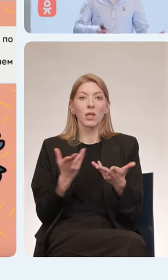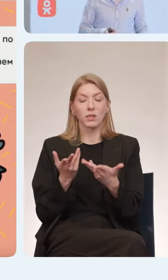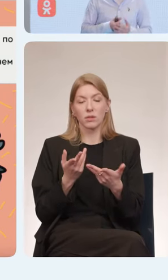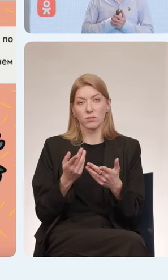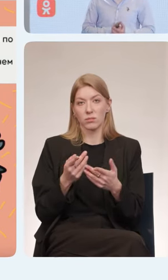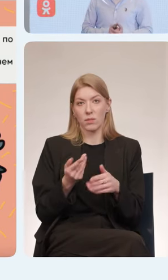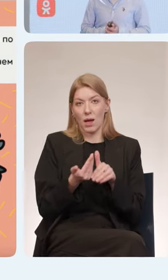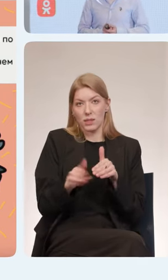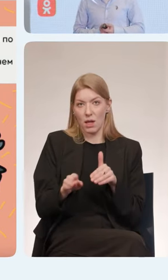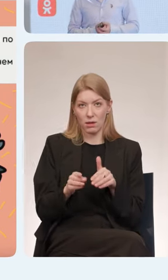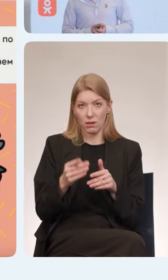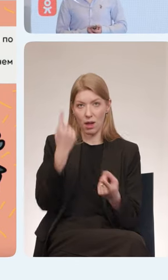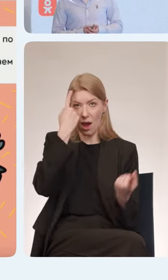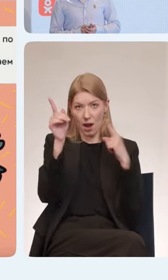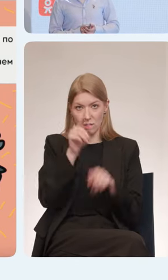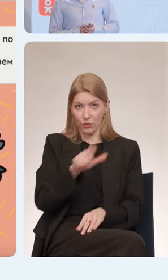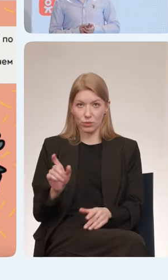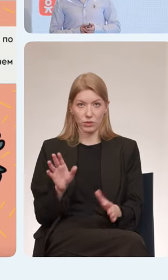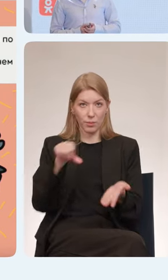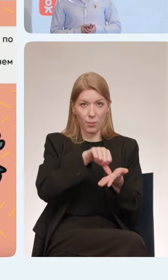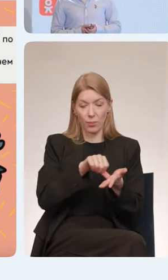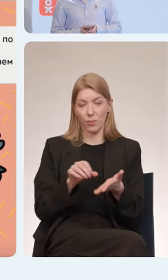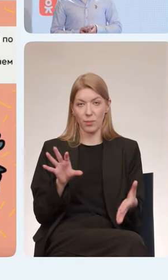пиар-агентств и так далее. Вот. И